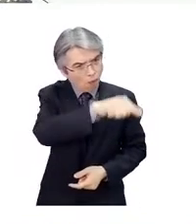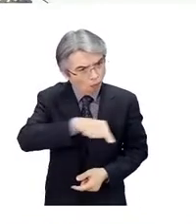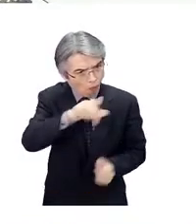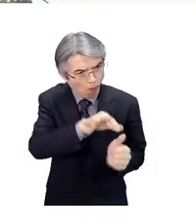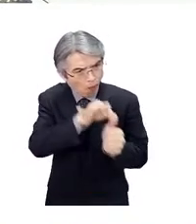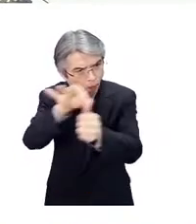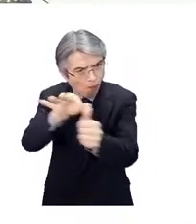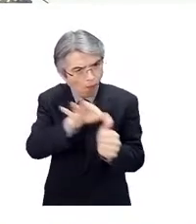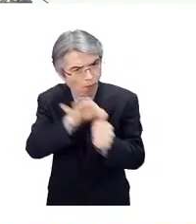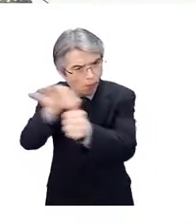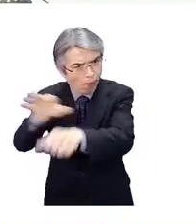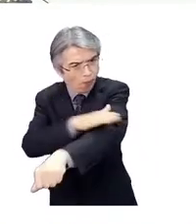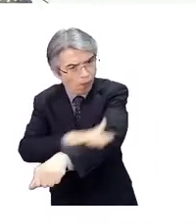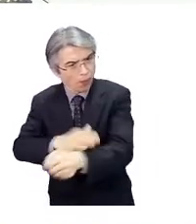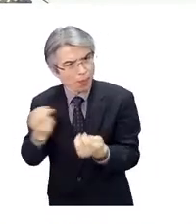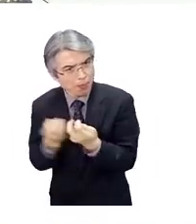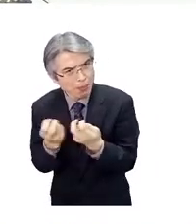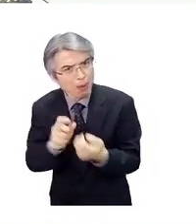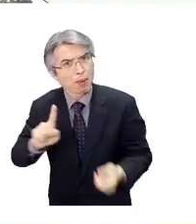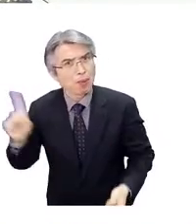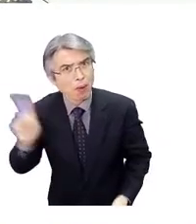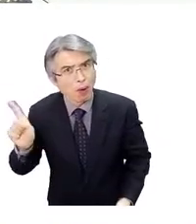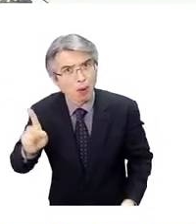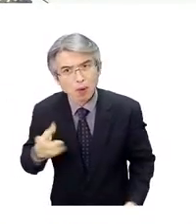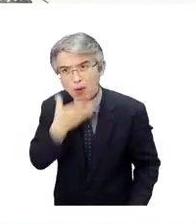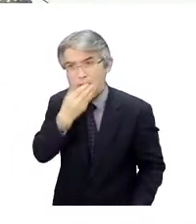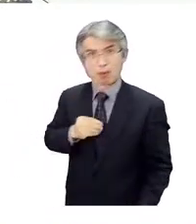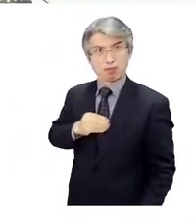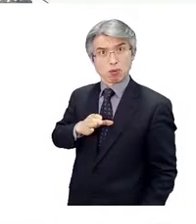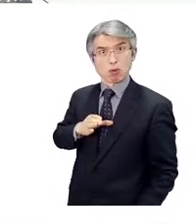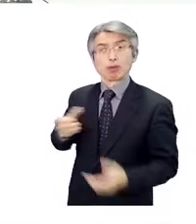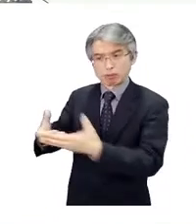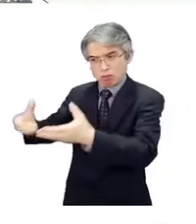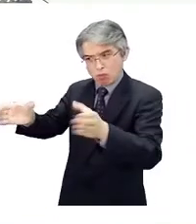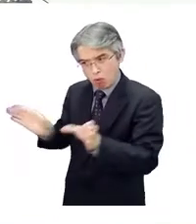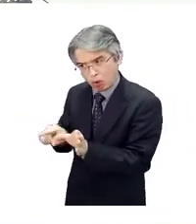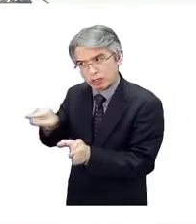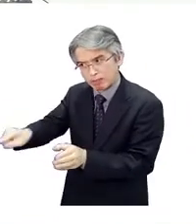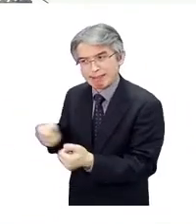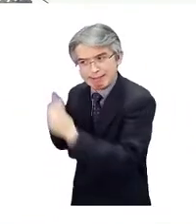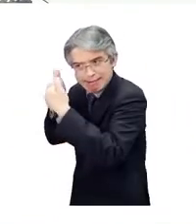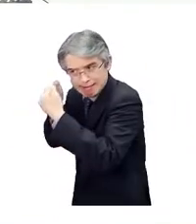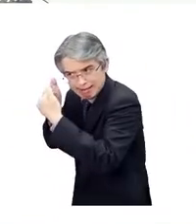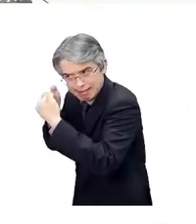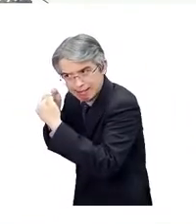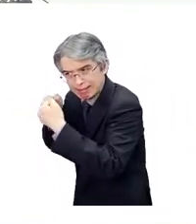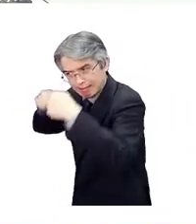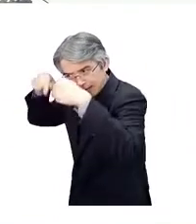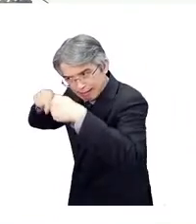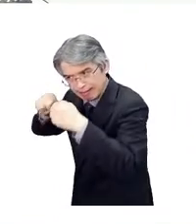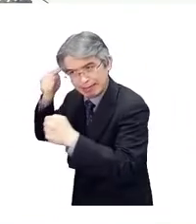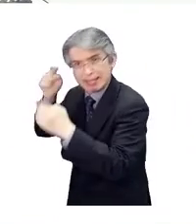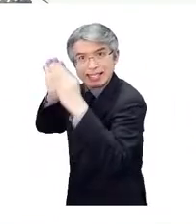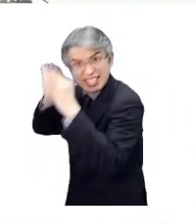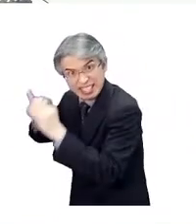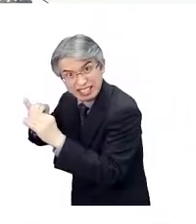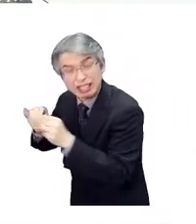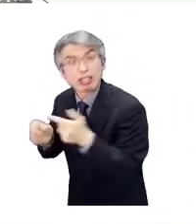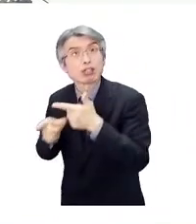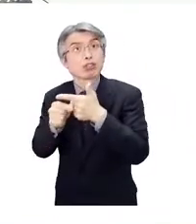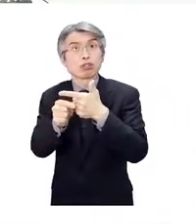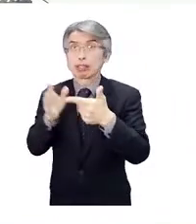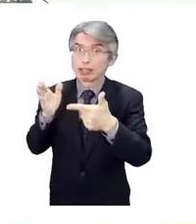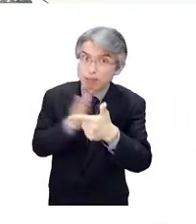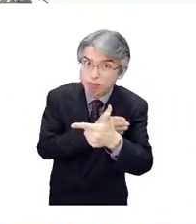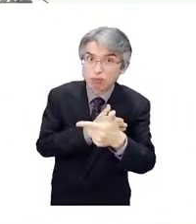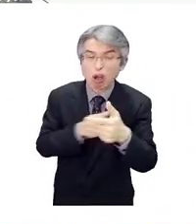진행하였습니다. 주무부처인 보건복지부와 즉각적인 협의를 위해 노력하였고 그 결과 올해 2월부터는